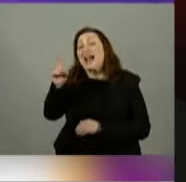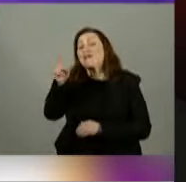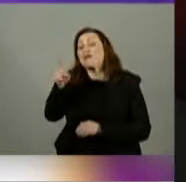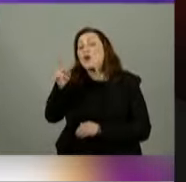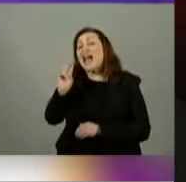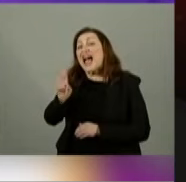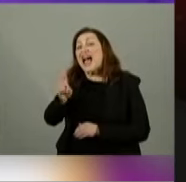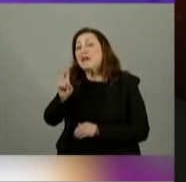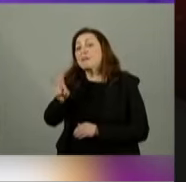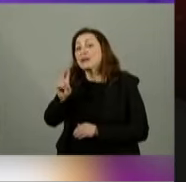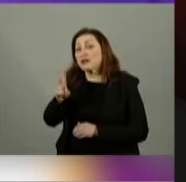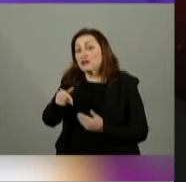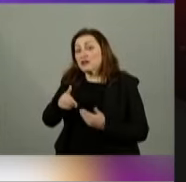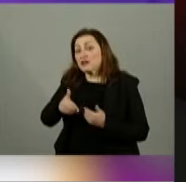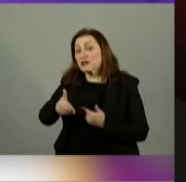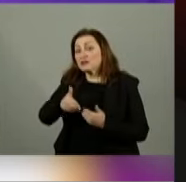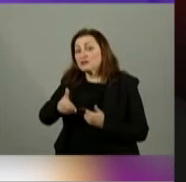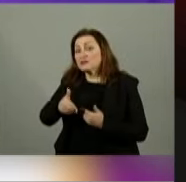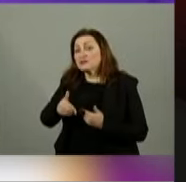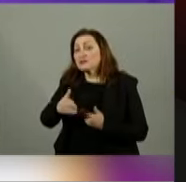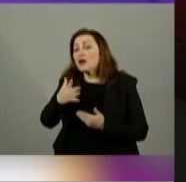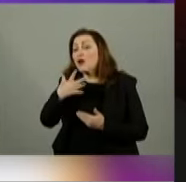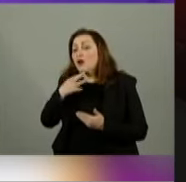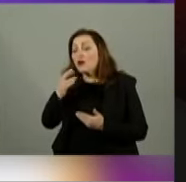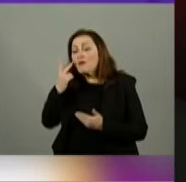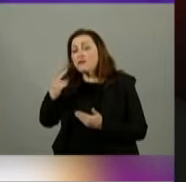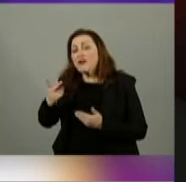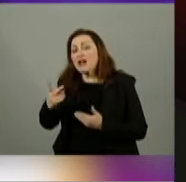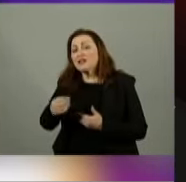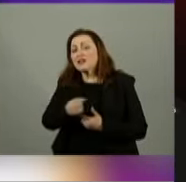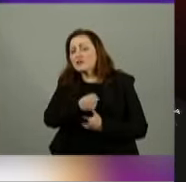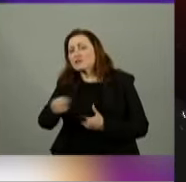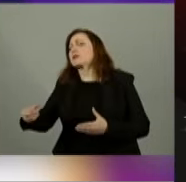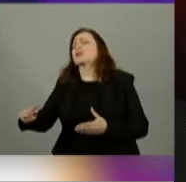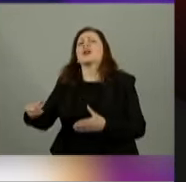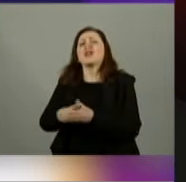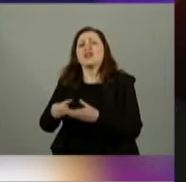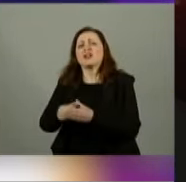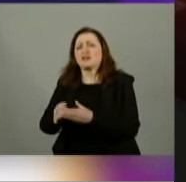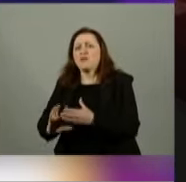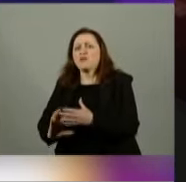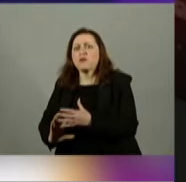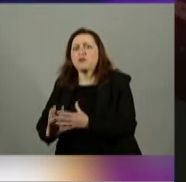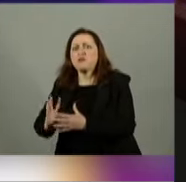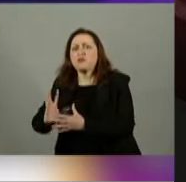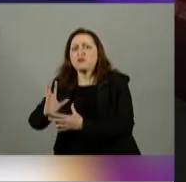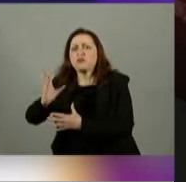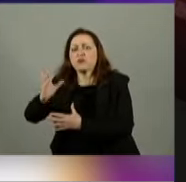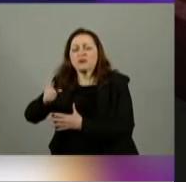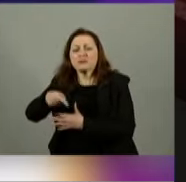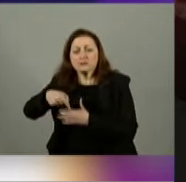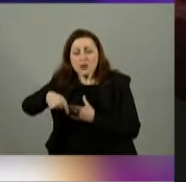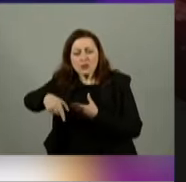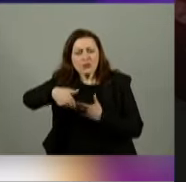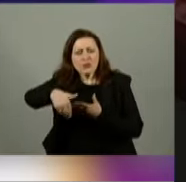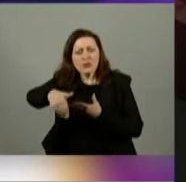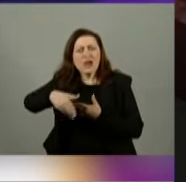παρά θα τον θεραπεύσει, θα λειτουργήσει θετικά ή θα είναι ένα επιπλέον πρόβλημα στην εικόνα του κόμματος στις